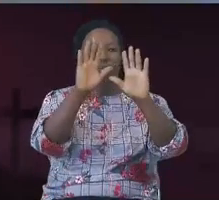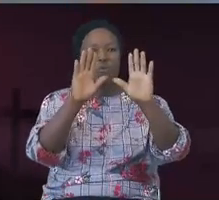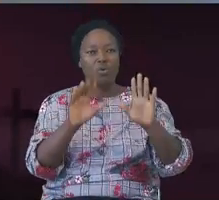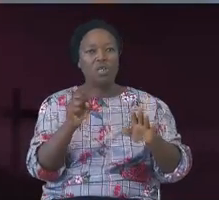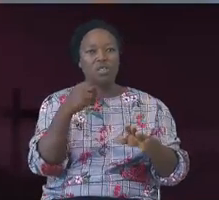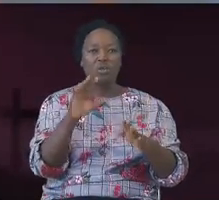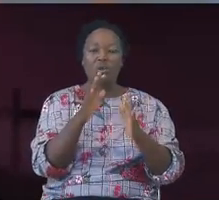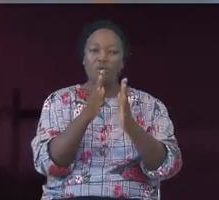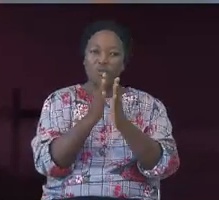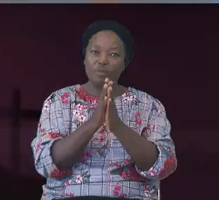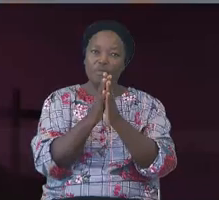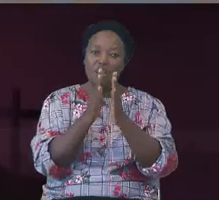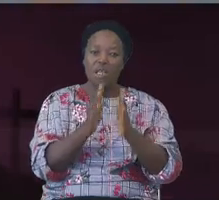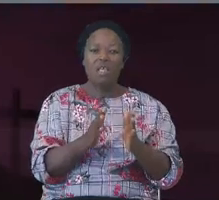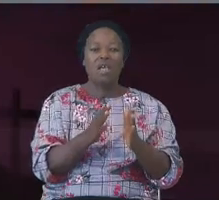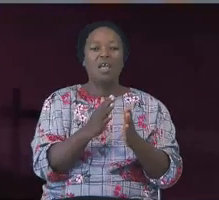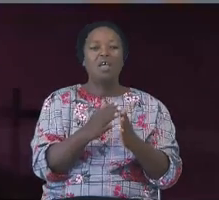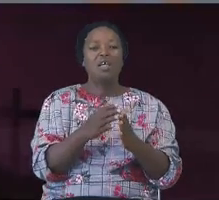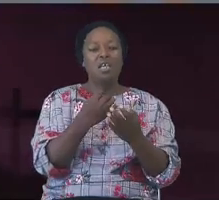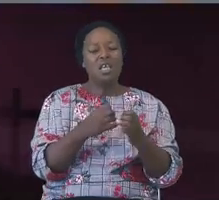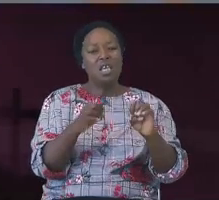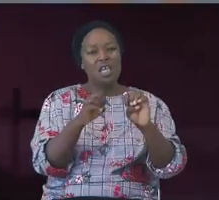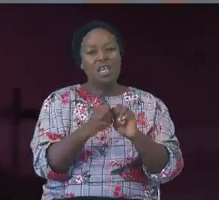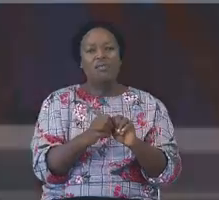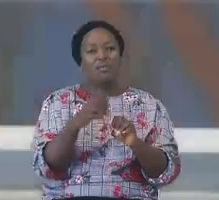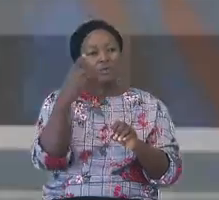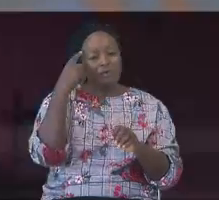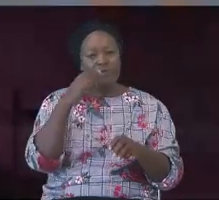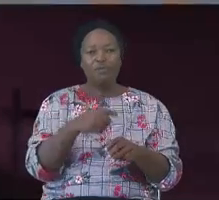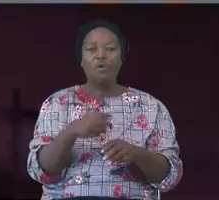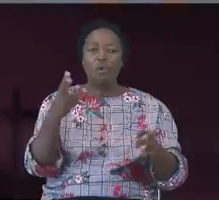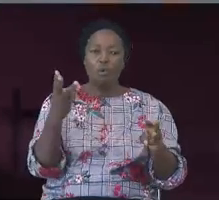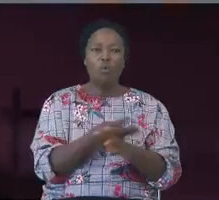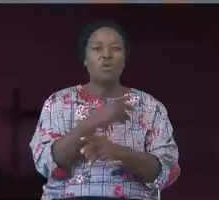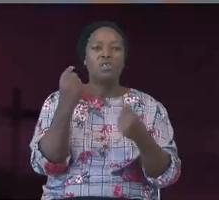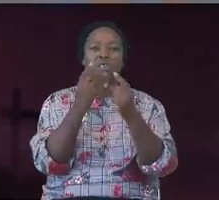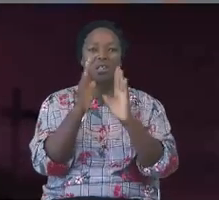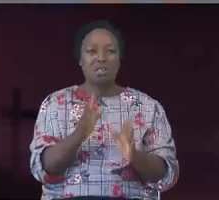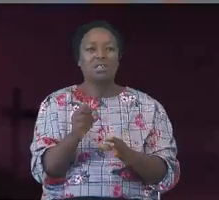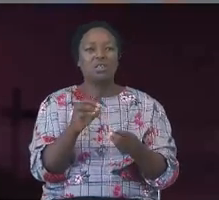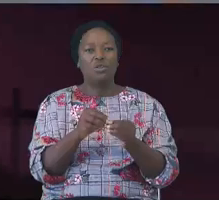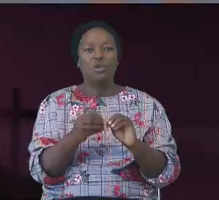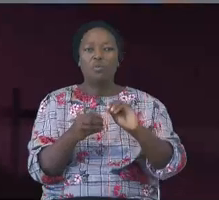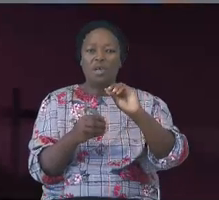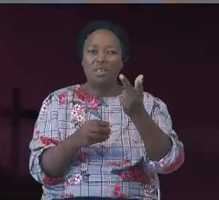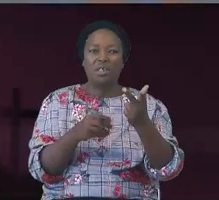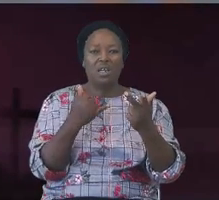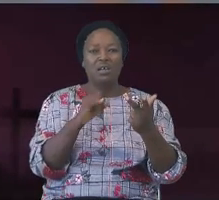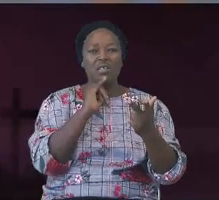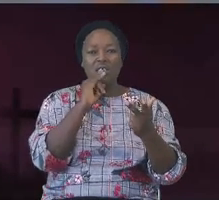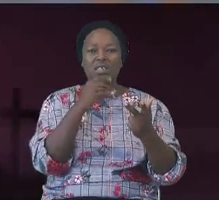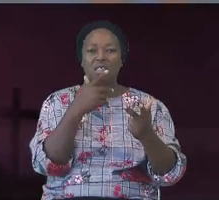nous. Deuxièmement, la merveille de la supplication, même pour